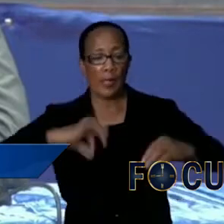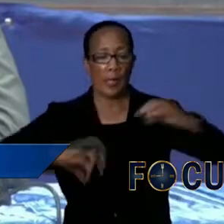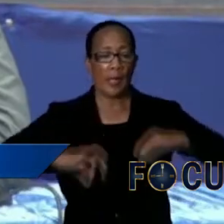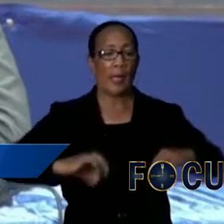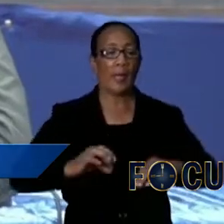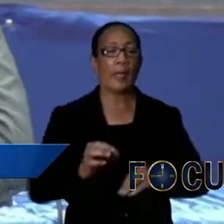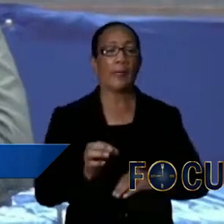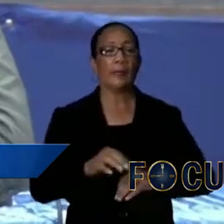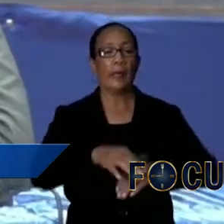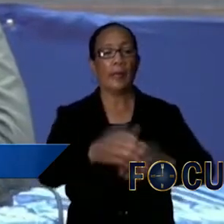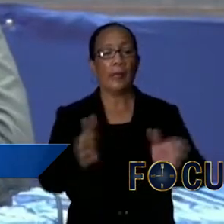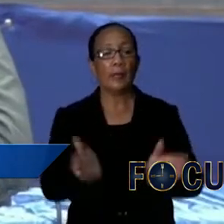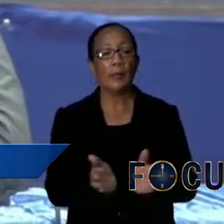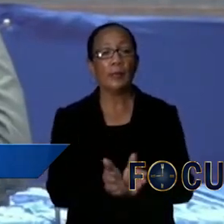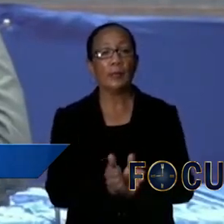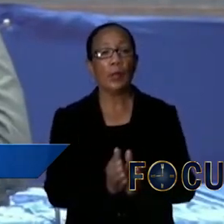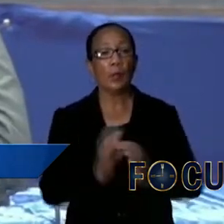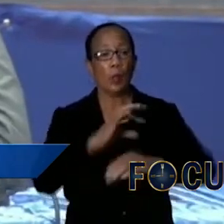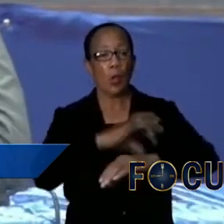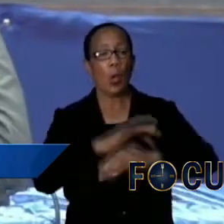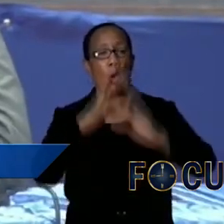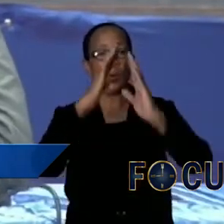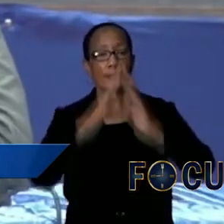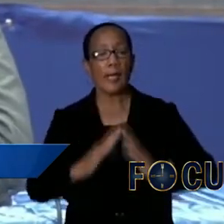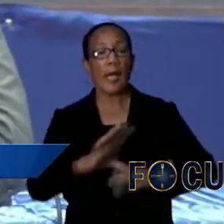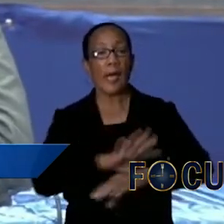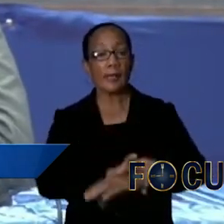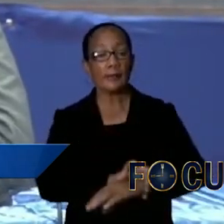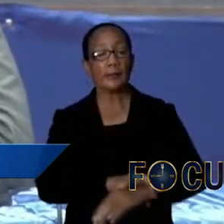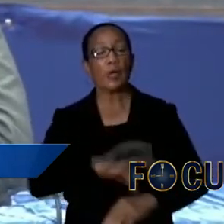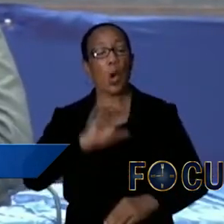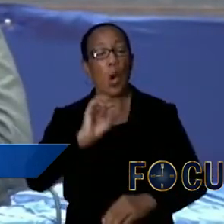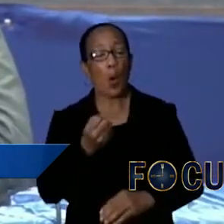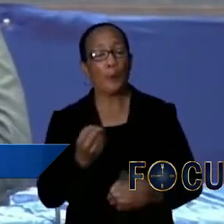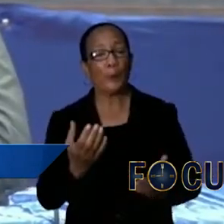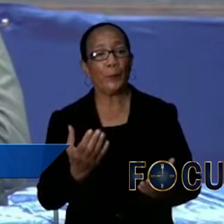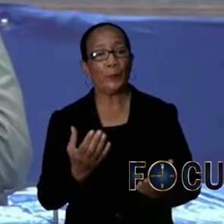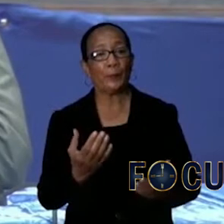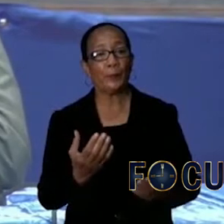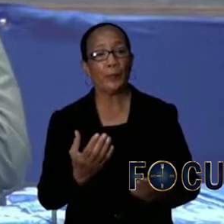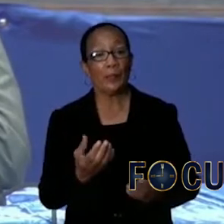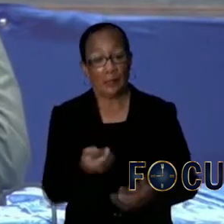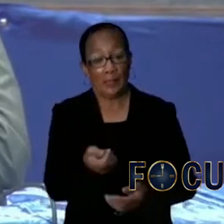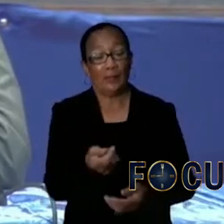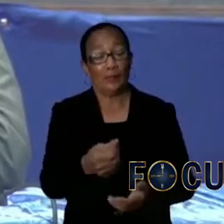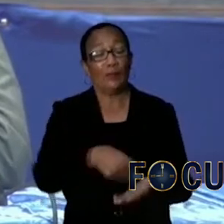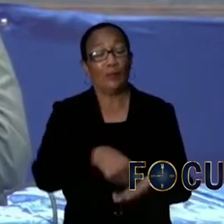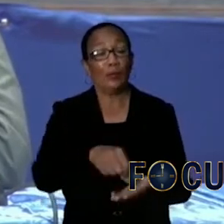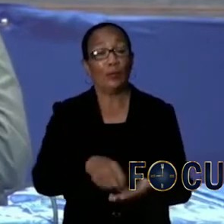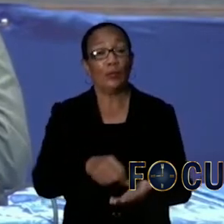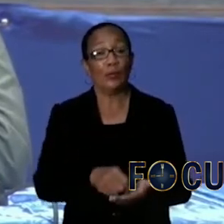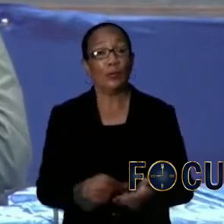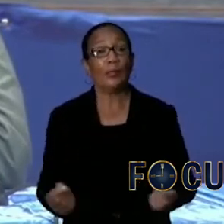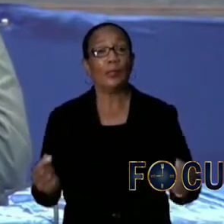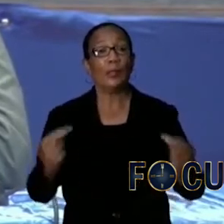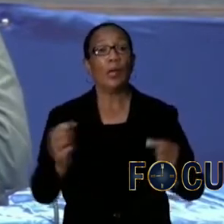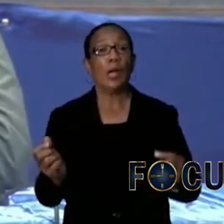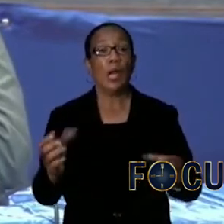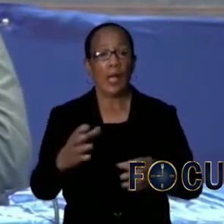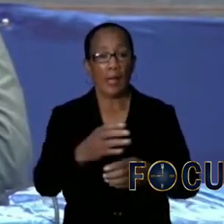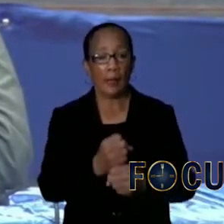alle particuliere artsen of huisartsen om tegen vergoeding ook in de